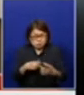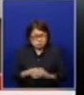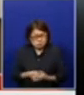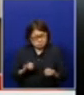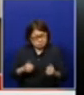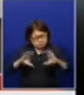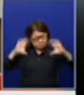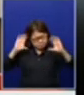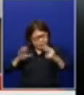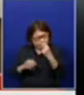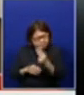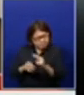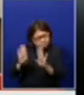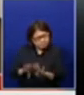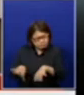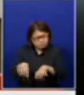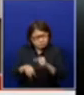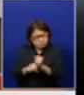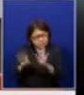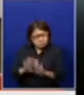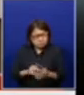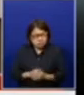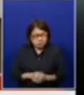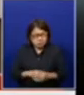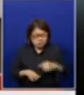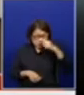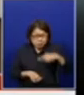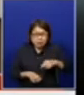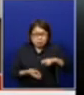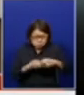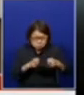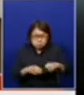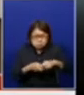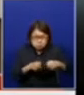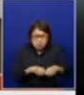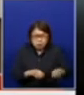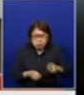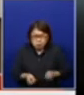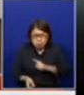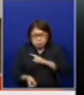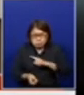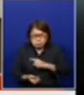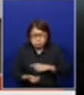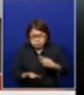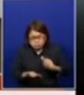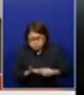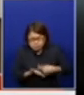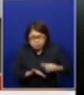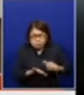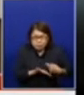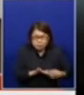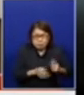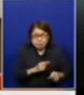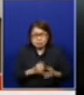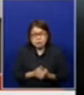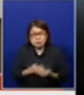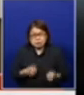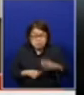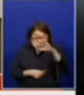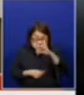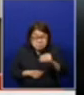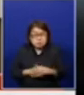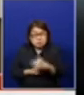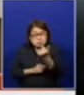อย่างนี้เอาเรามาเป็นตัวประกันอย่างนี้เคอร์ฟิวก็ไม่เลิกล็อกดาวน์ก็ไม่เลิกพ.ร.ก.